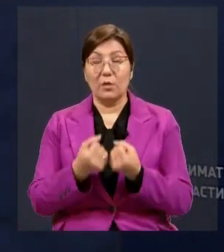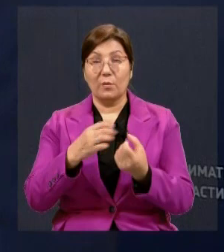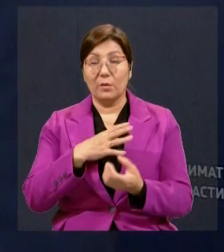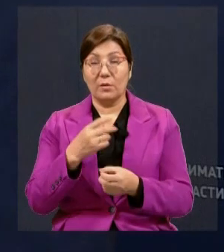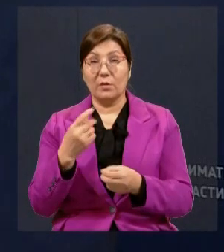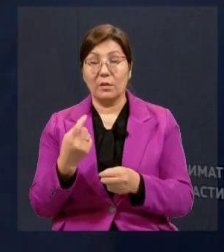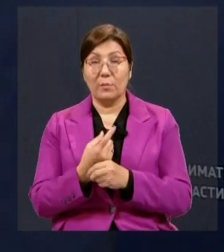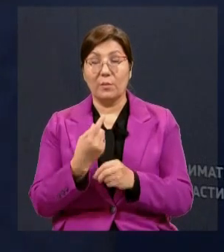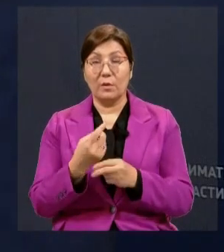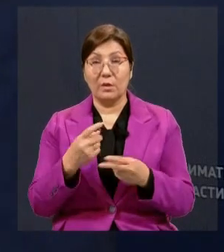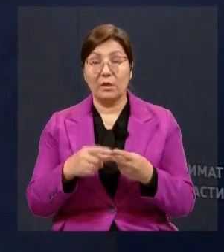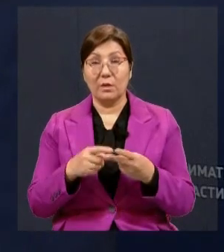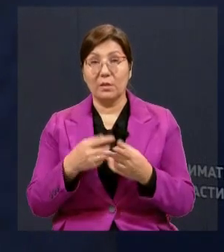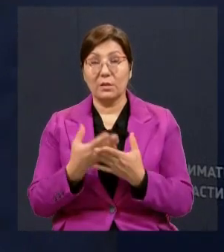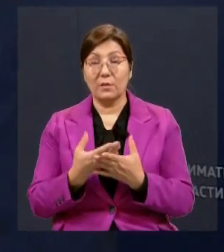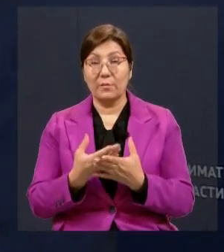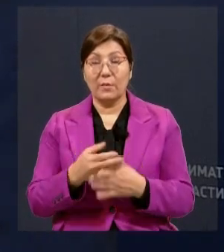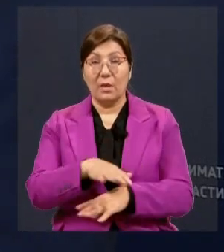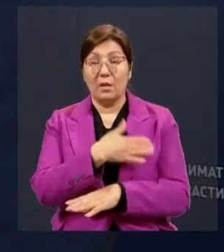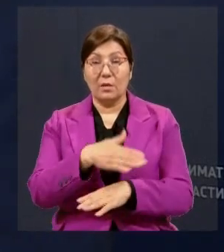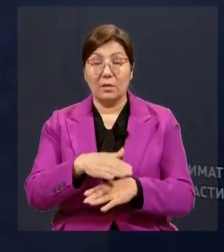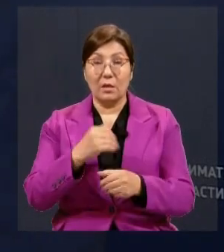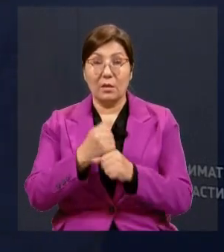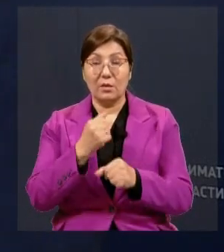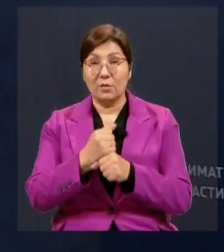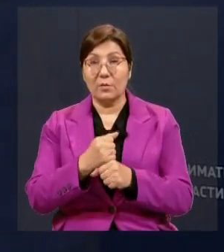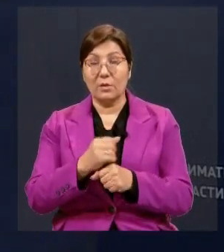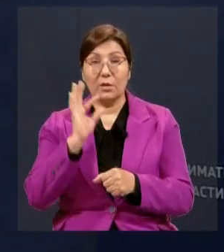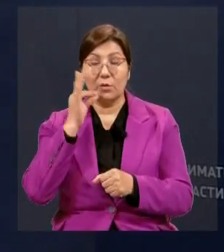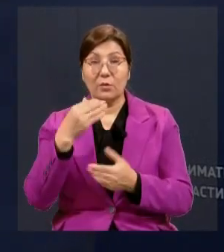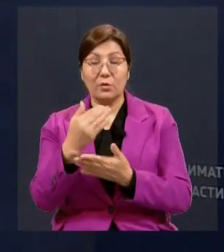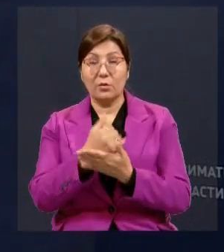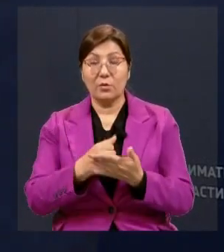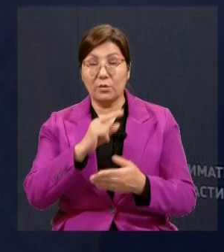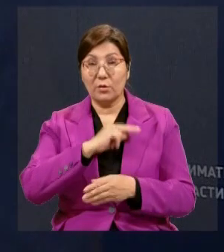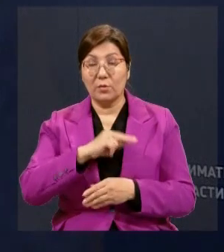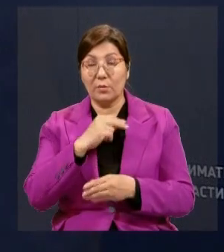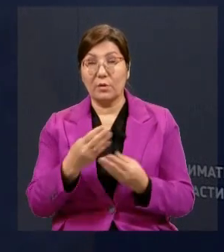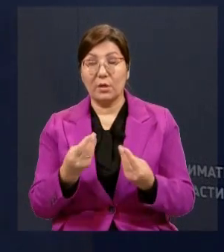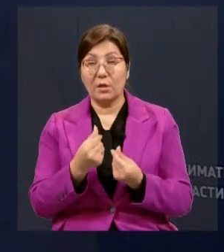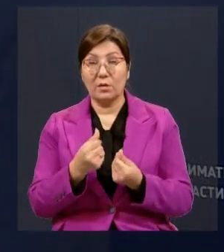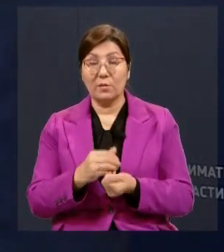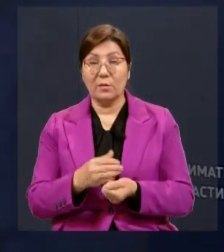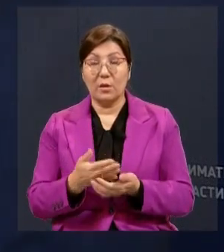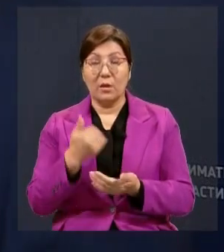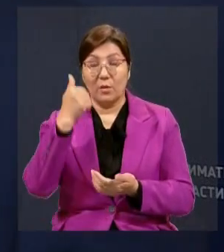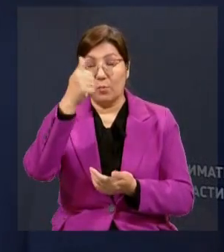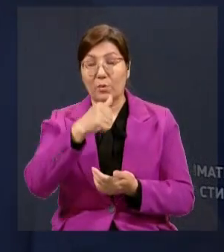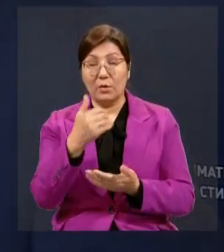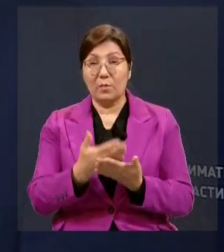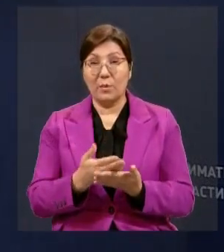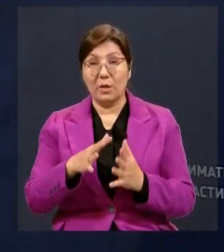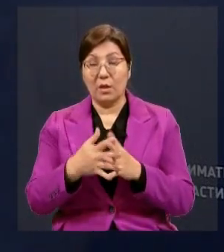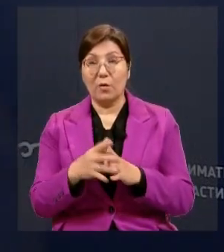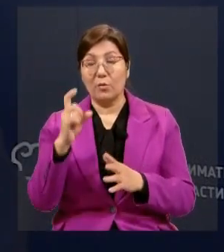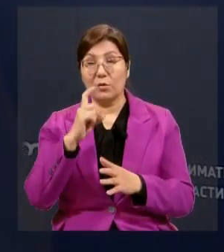кезекте айтып өту керек, мына көктемгі дала жұмыстары, күзгі жиын терім жұмыстарына қаржы көлемі бұл бұрыннан бері мына біздің ауыл шаруашылығы